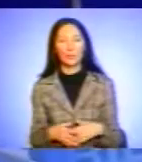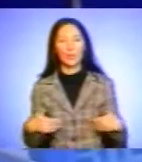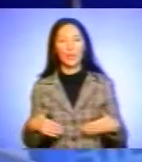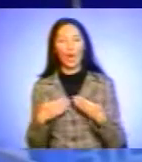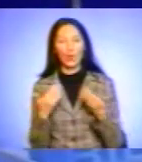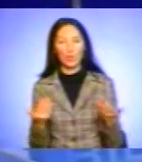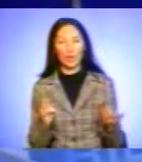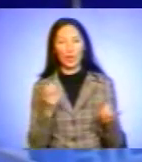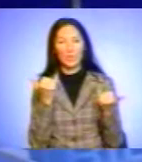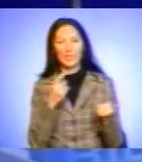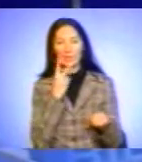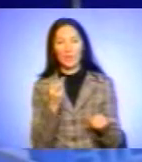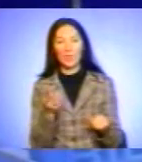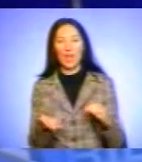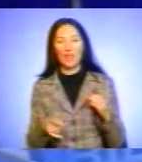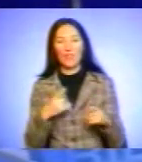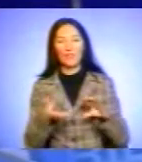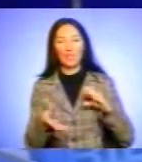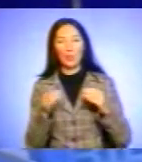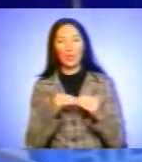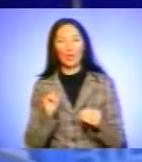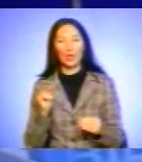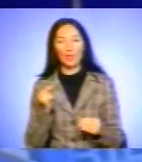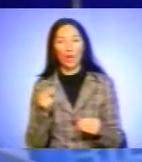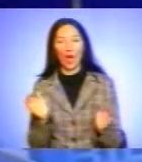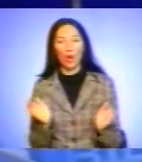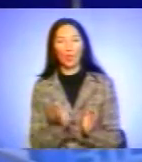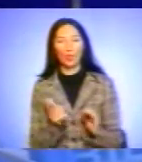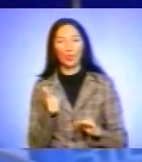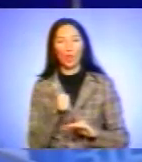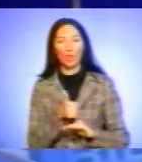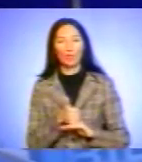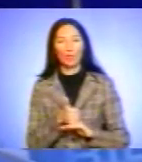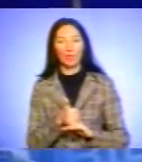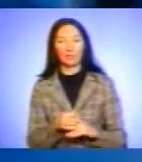Вітаю усіх, хто зараз нас дивиться. В ефірі інформаційний підсумок четверга. Коротко про головне.